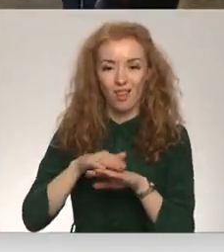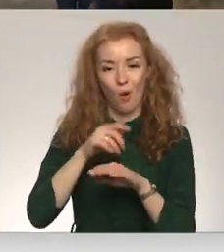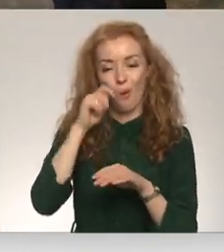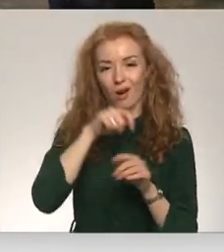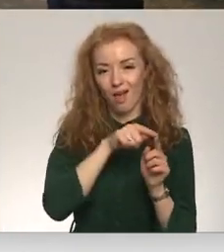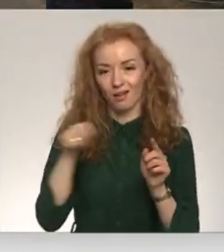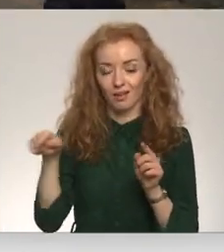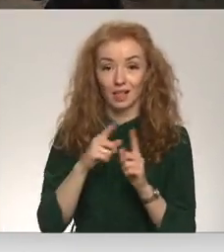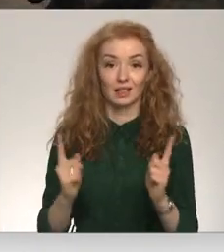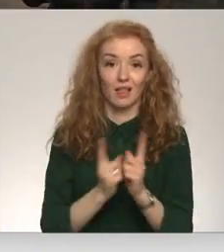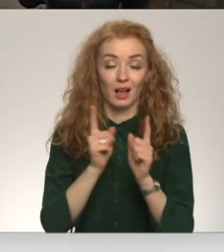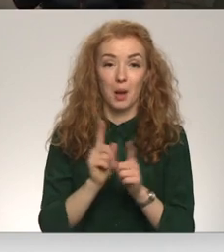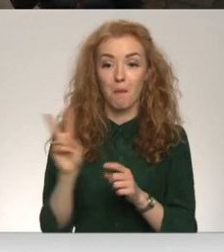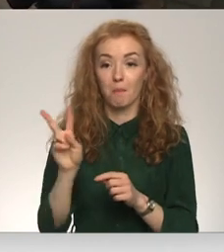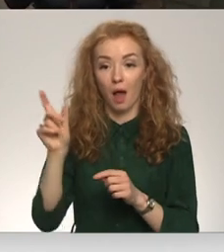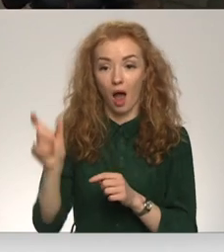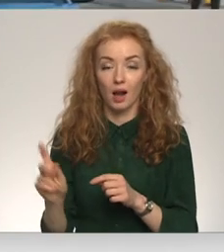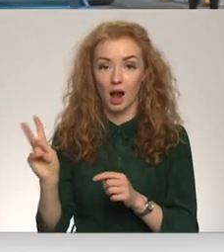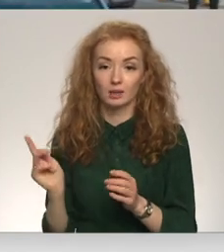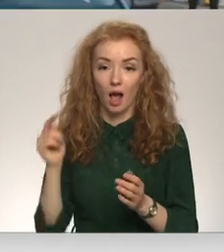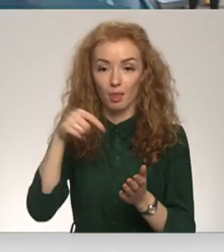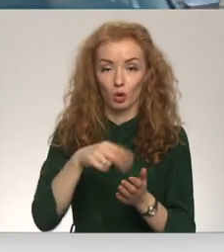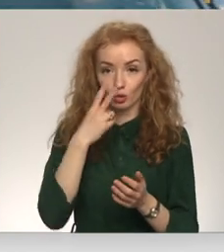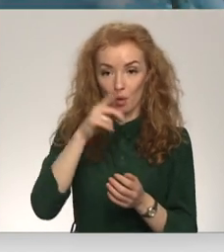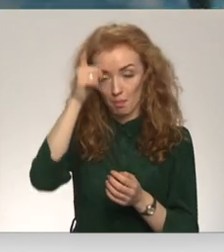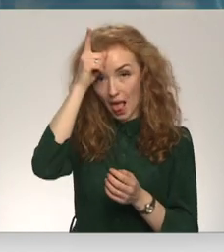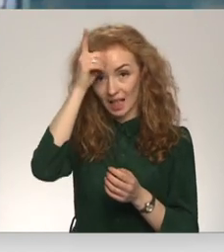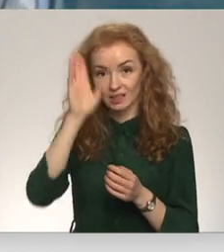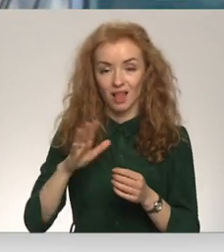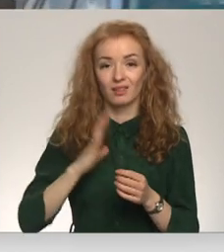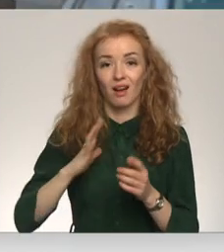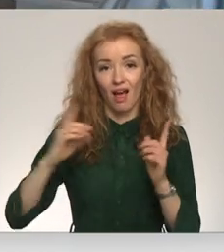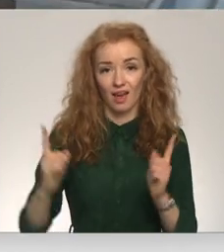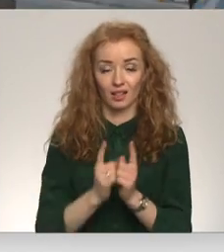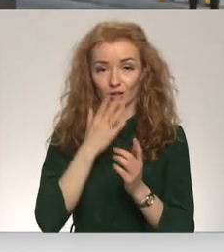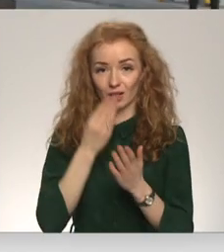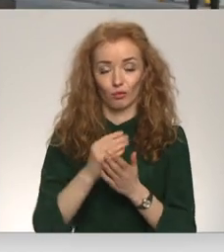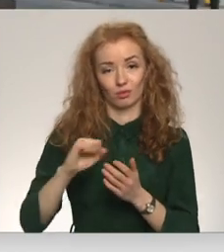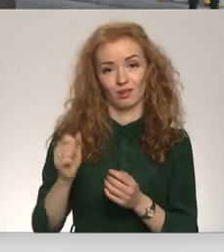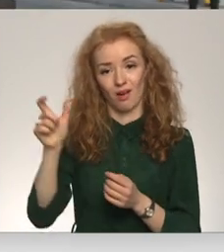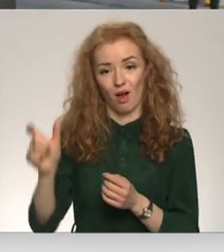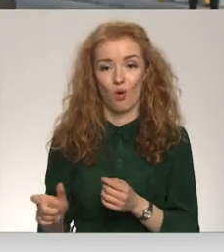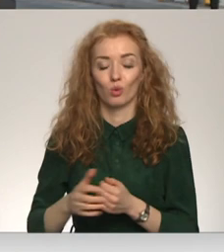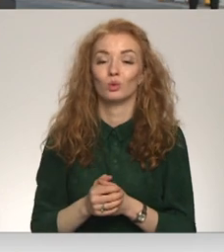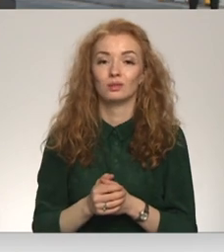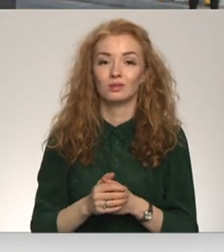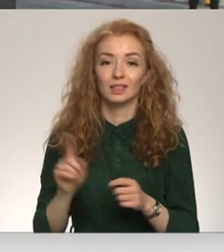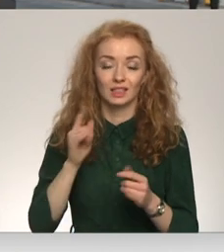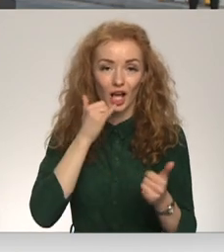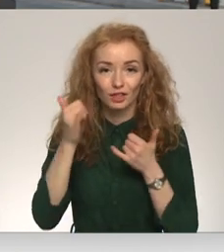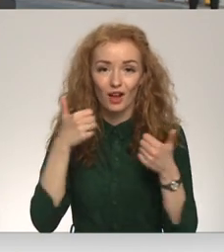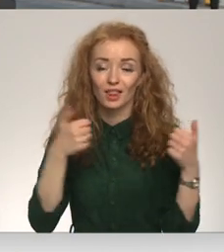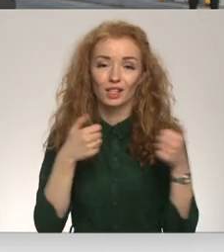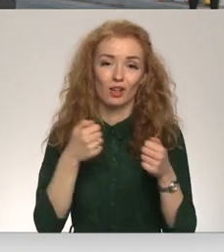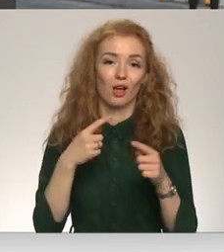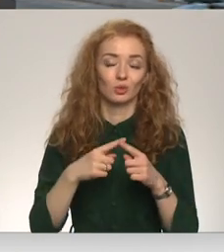piemēram, pāri, kas bija atbraucis no Berlīnas, lai sagaidītu savus draugus. Ir sazvanīšanās un cerības sagaidīt